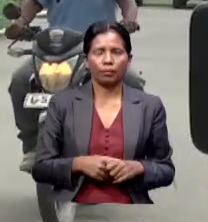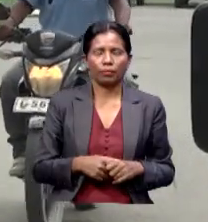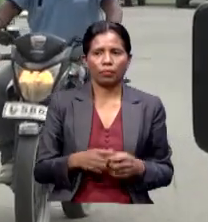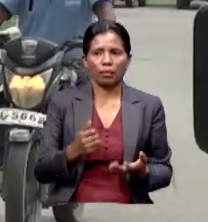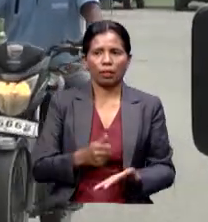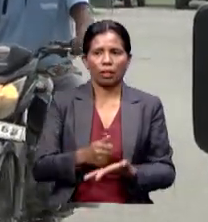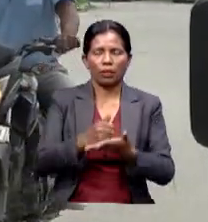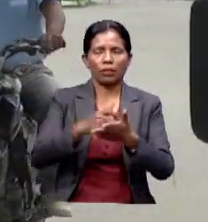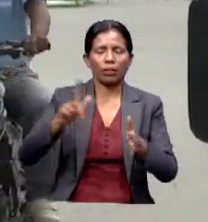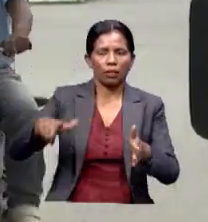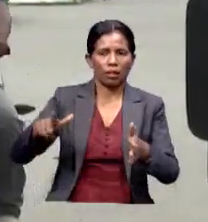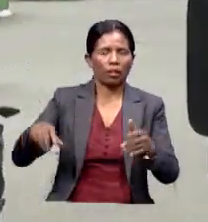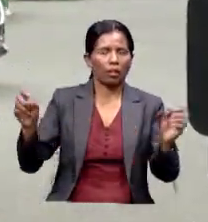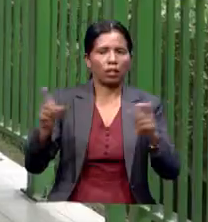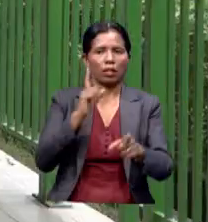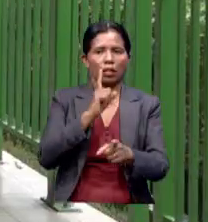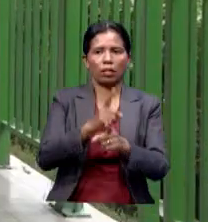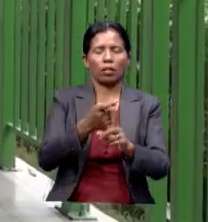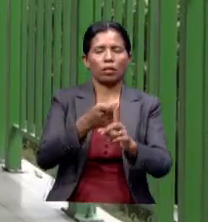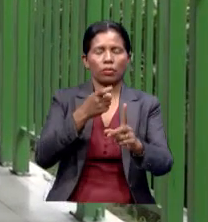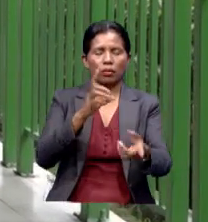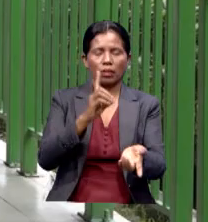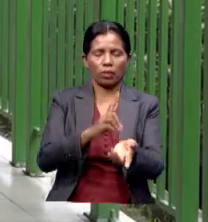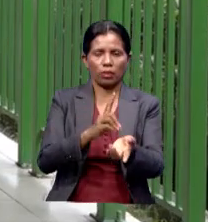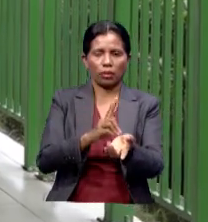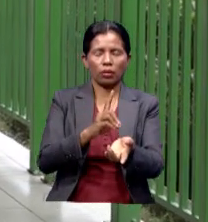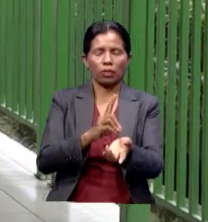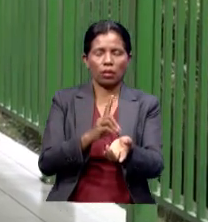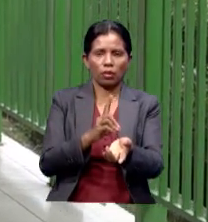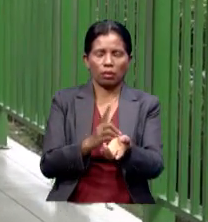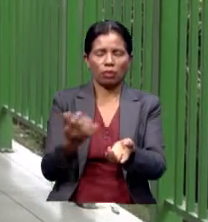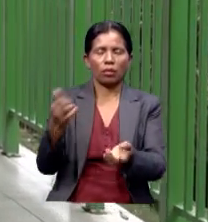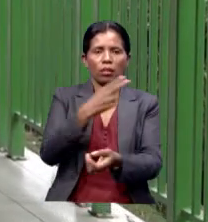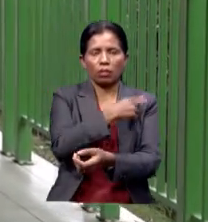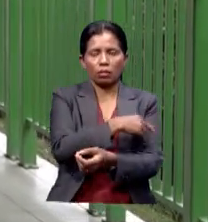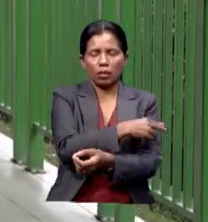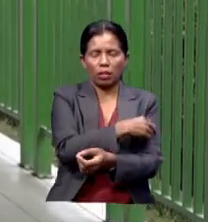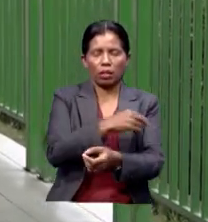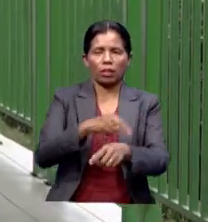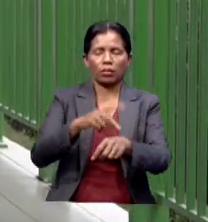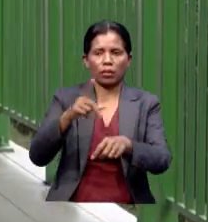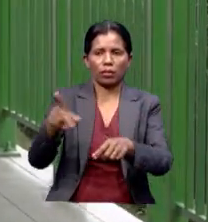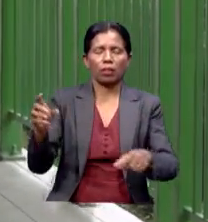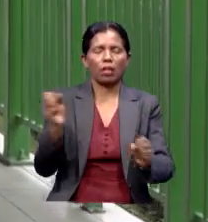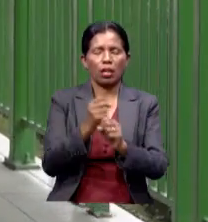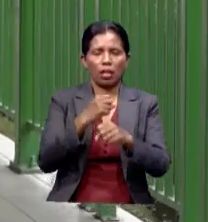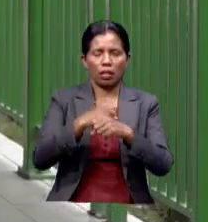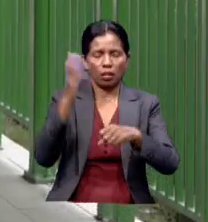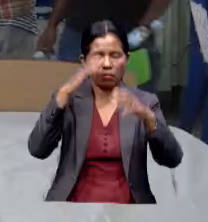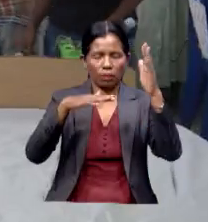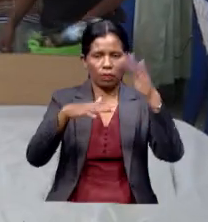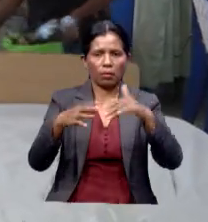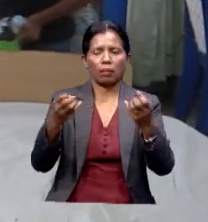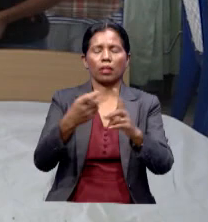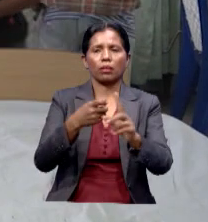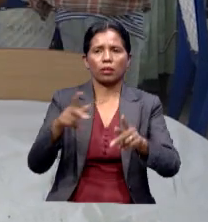Atendimento tarde no la profissional russo pessoal saúde sira e hospital nacional Guido Valadares hamo solamente são o em russo